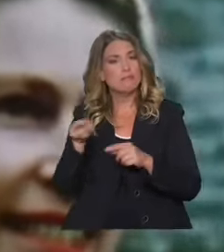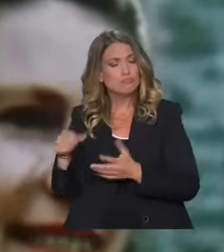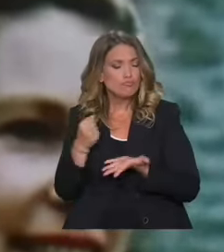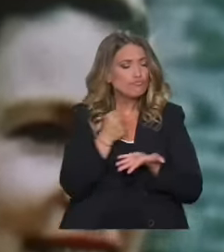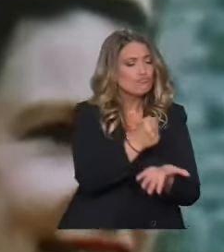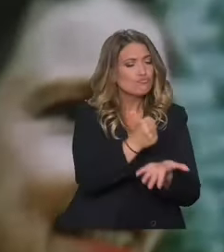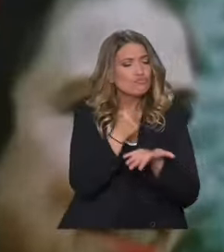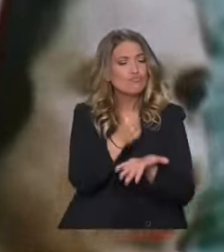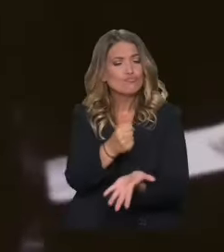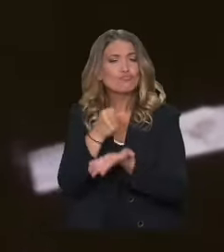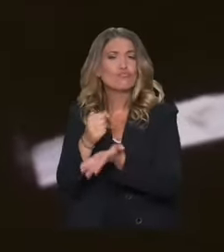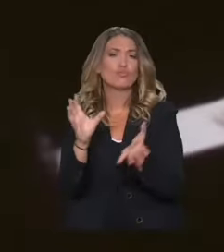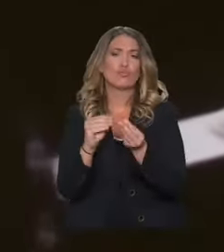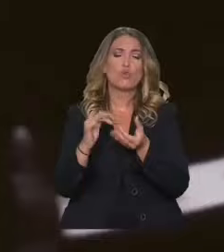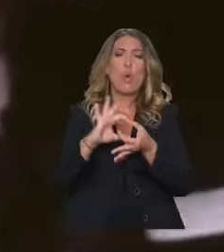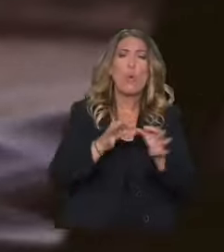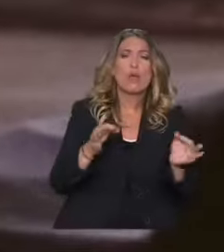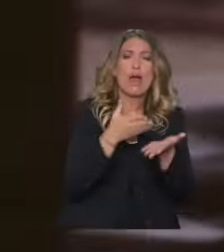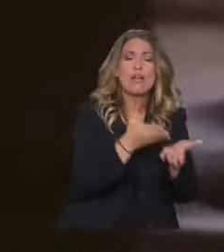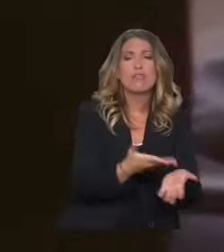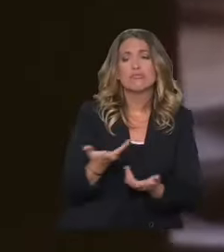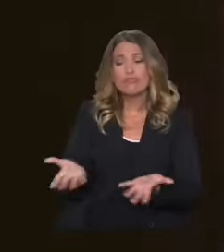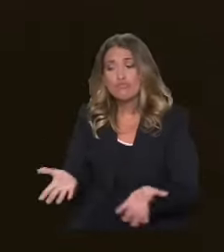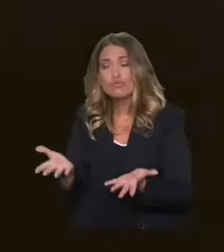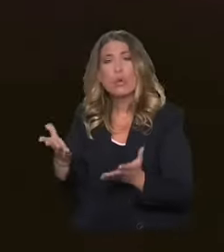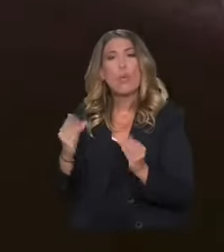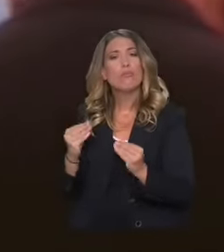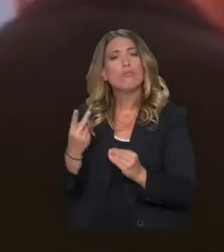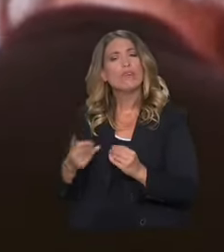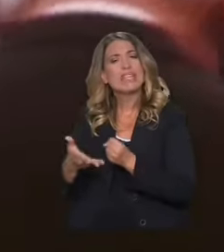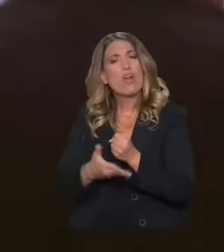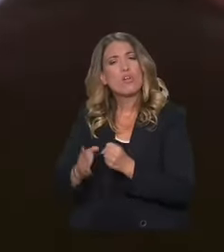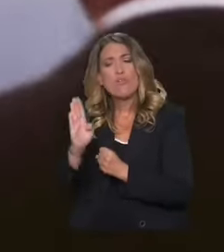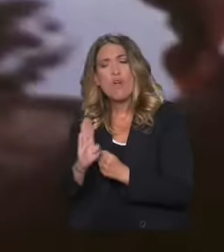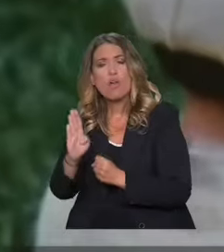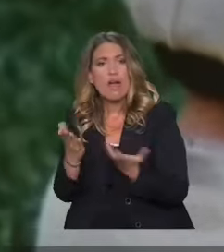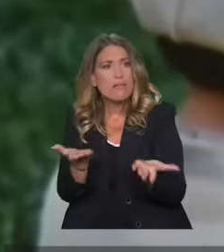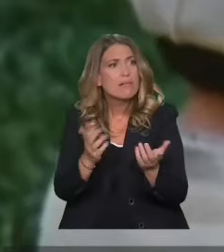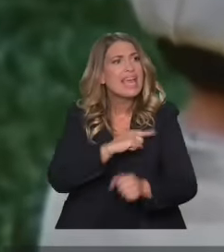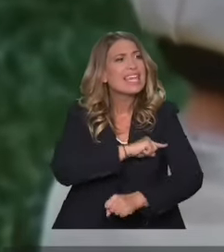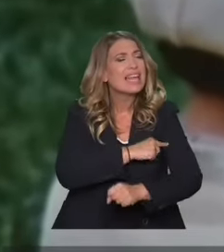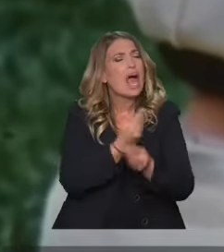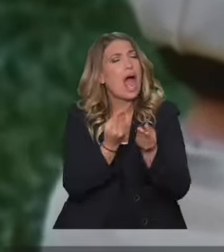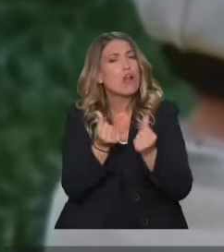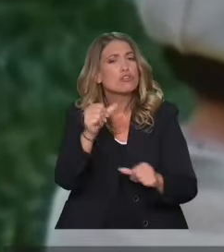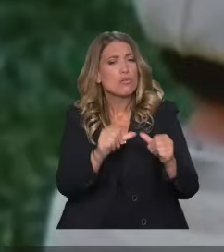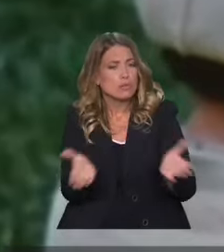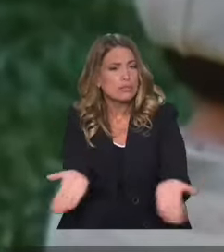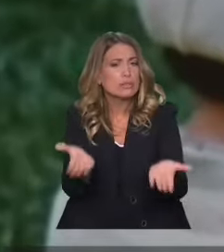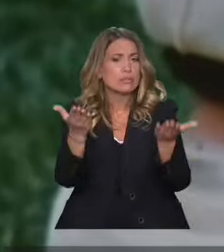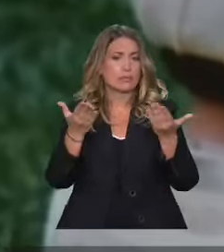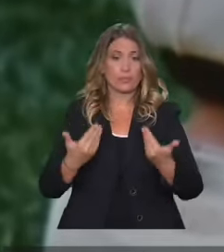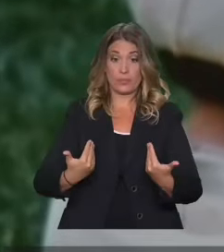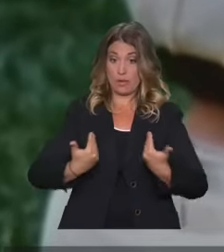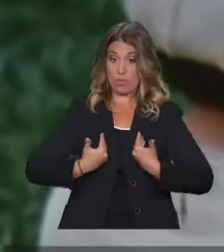φιλανθρωπικές οργανώσεις, να προωθεί τη βιολογική γεωργία και να υποστηρίζει την εναλλακτική ιατρική. I, Charles, Prince